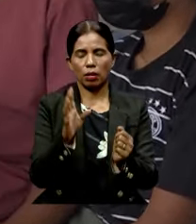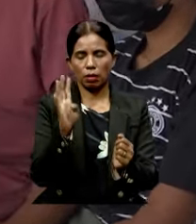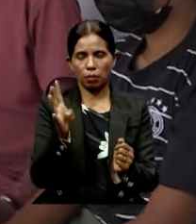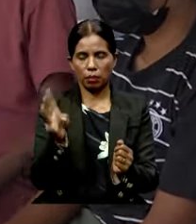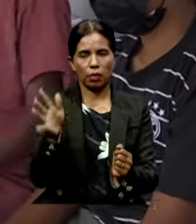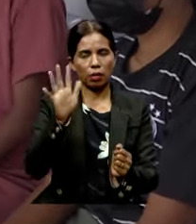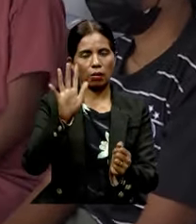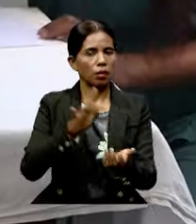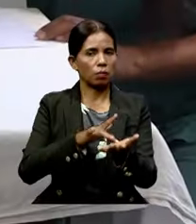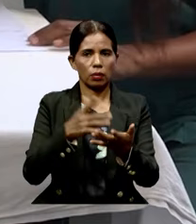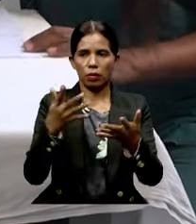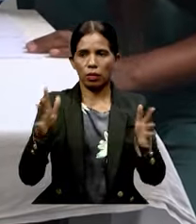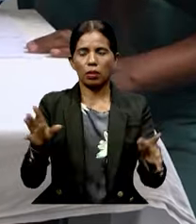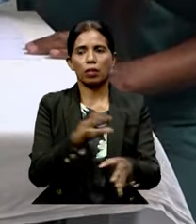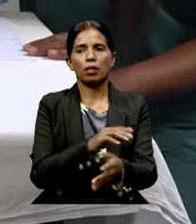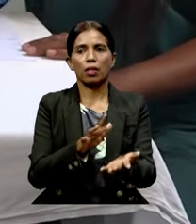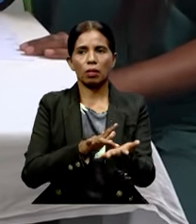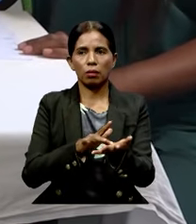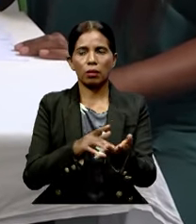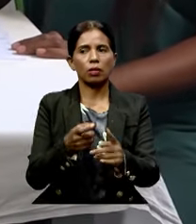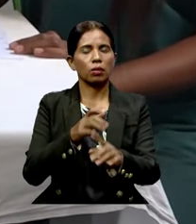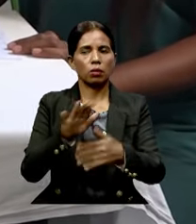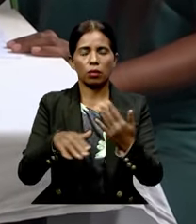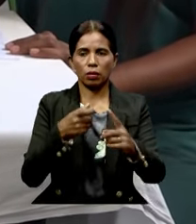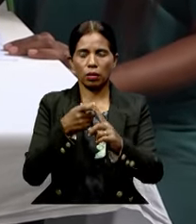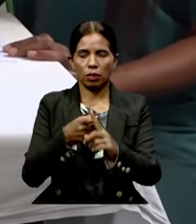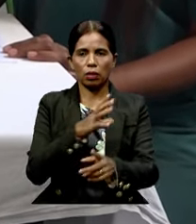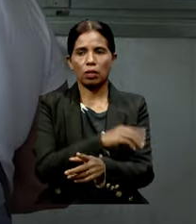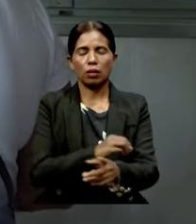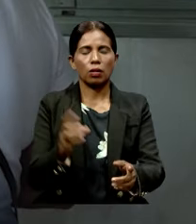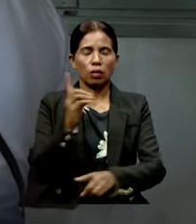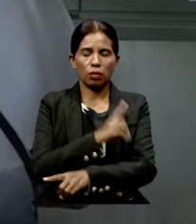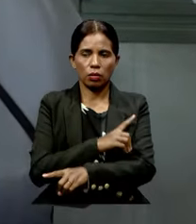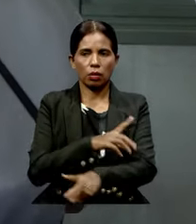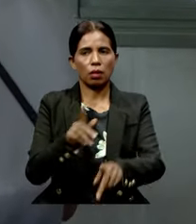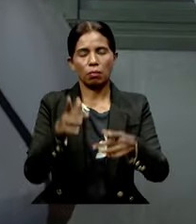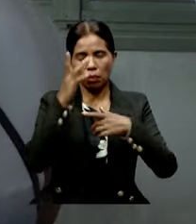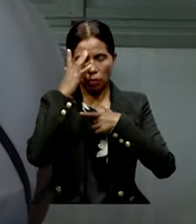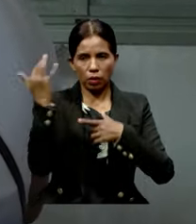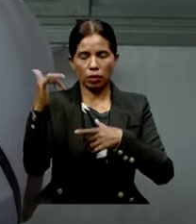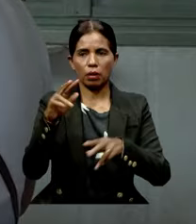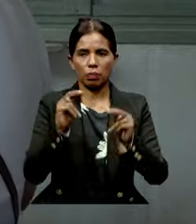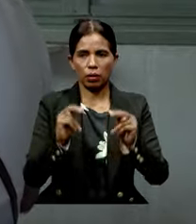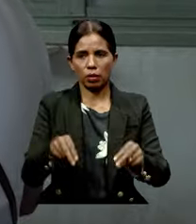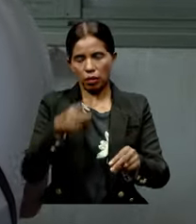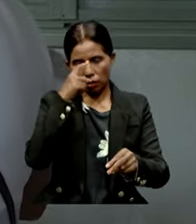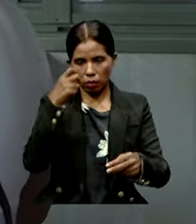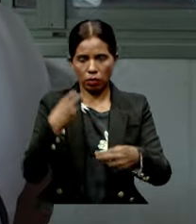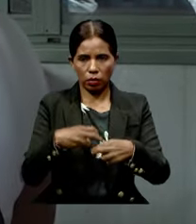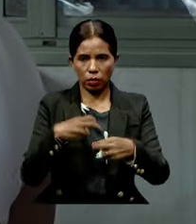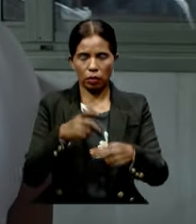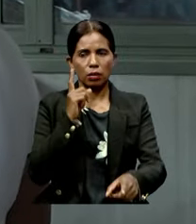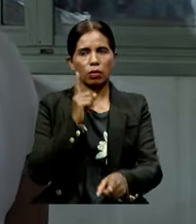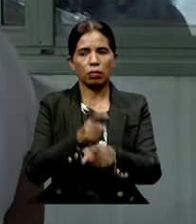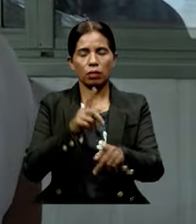hat mak stok la iha no ai moruk hirakne mayoria esensial ne ber lor lorum paciente sir precisa tamban impactu tebes pa